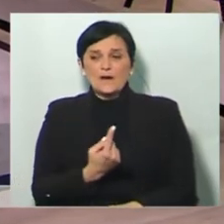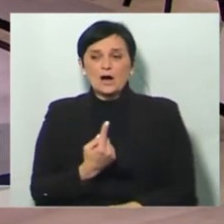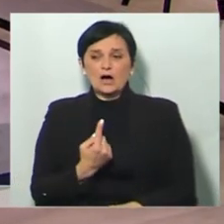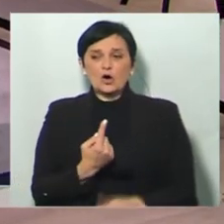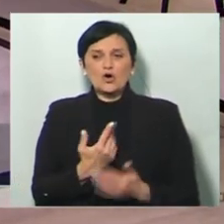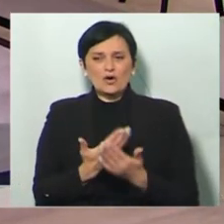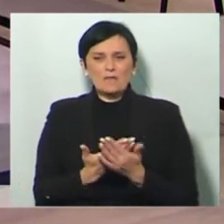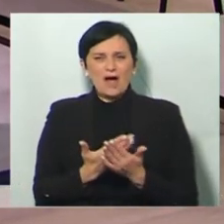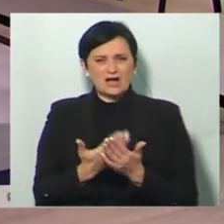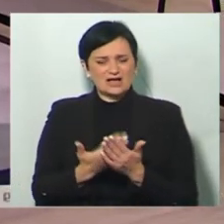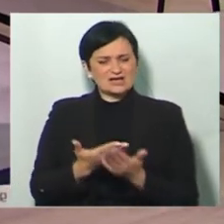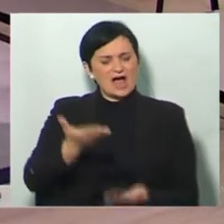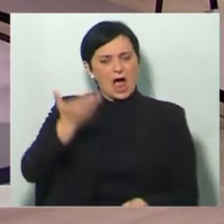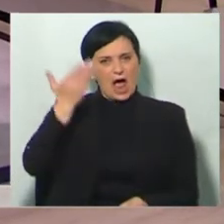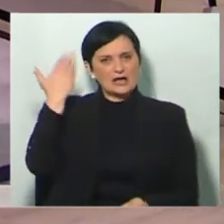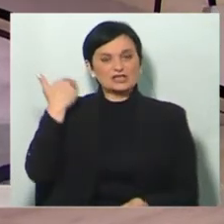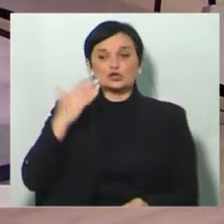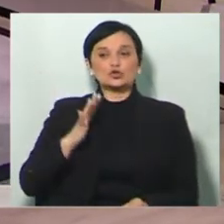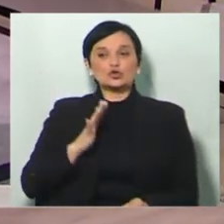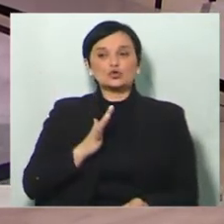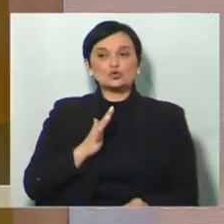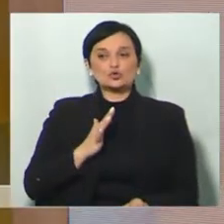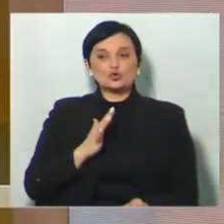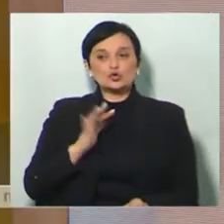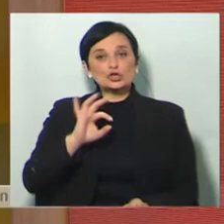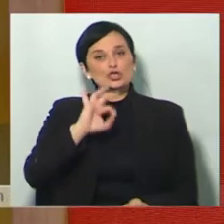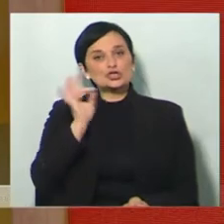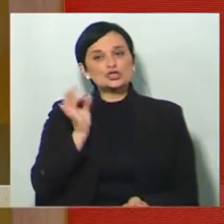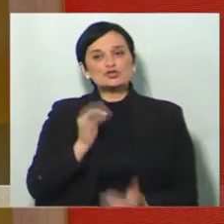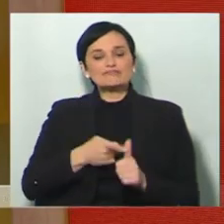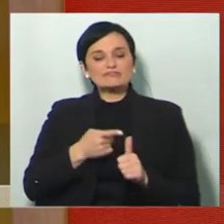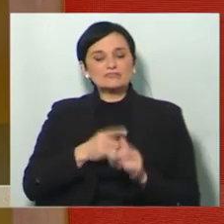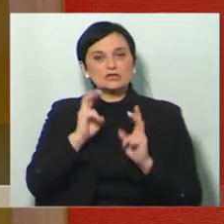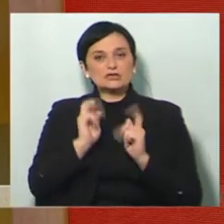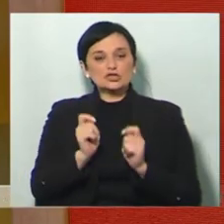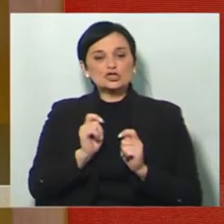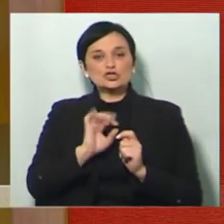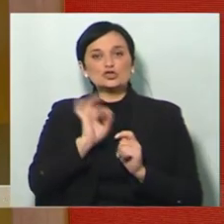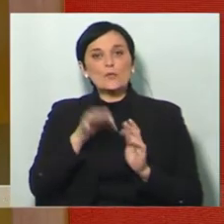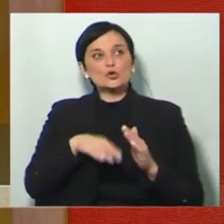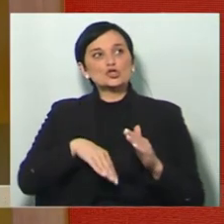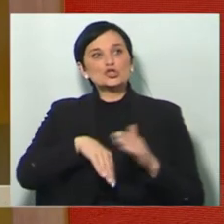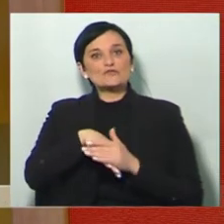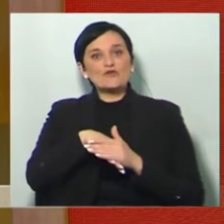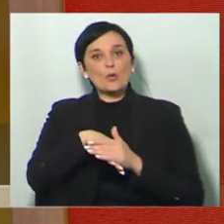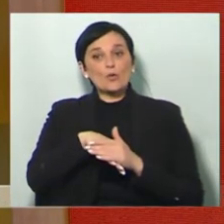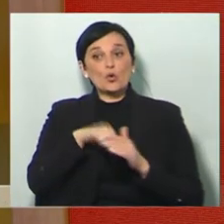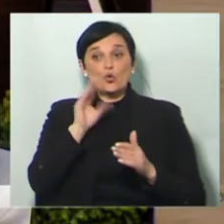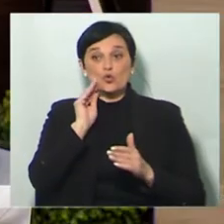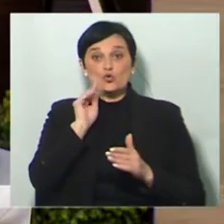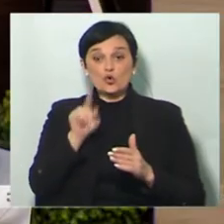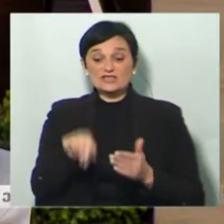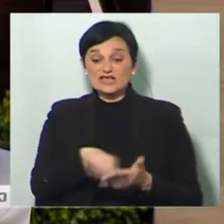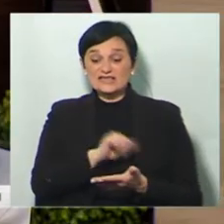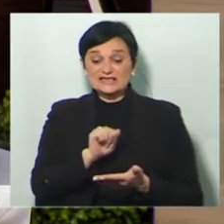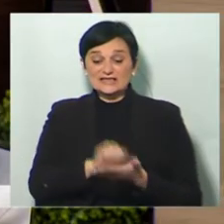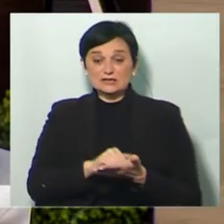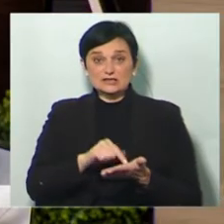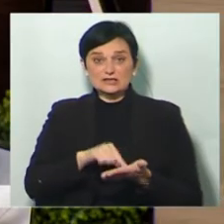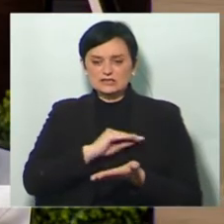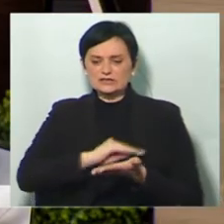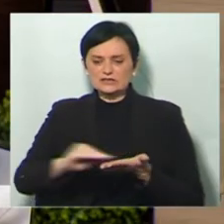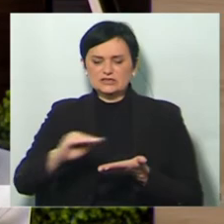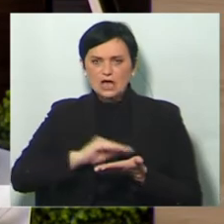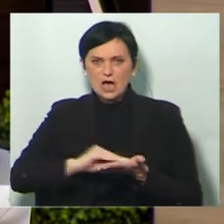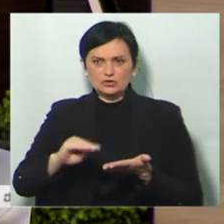მაგალითად ადრე იყო ესეთი მომენტები, რომ შემოქმედებითი შვებულება ერქვა, როდესაც უნდა დისერტაციის დასაცავად შეგეძლო